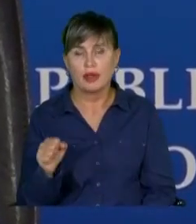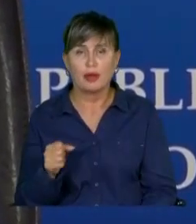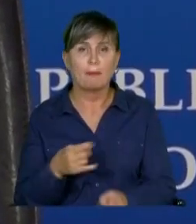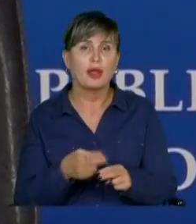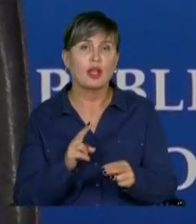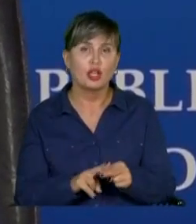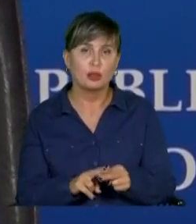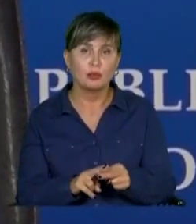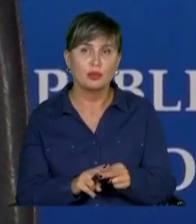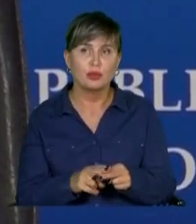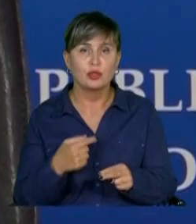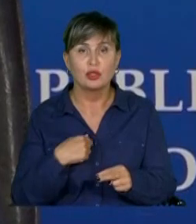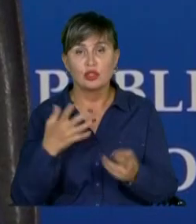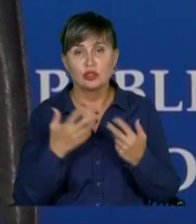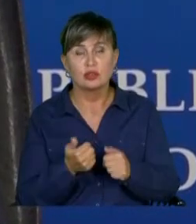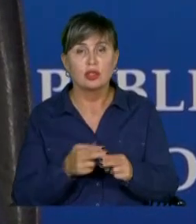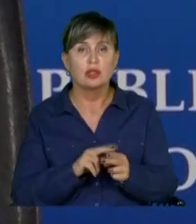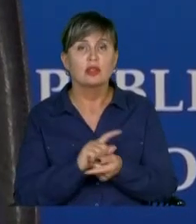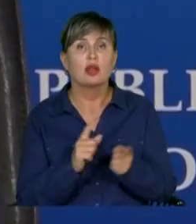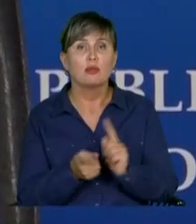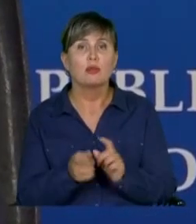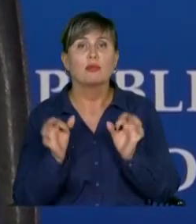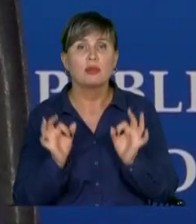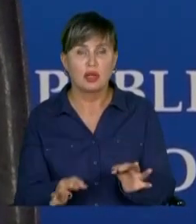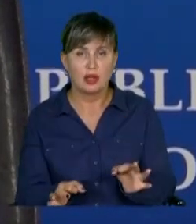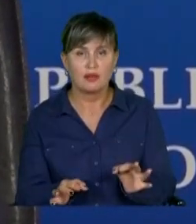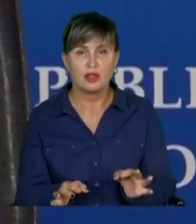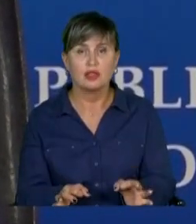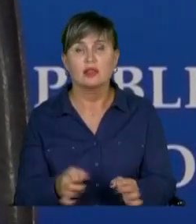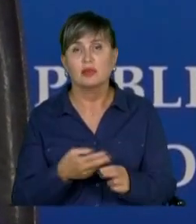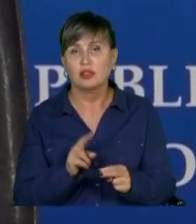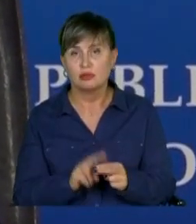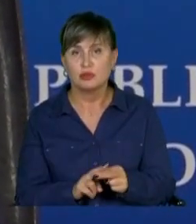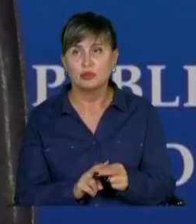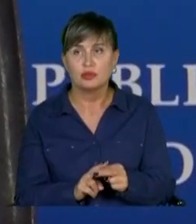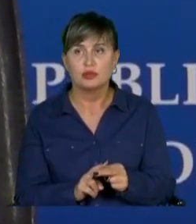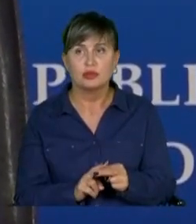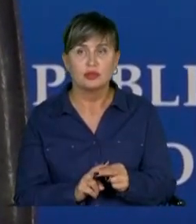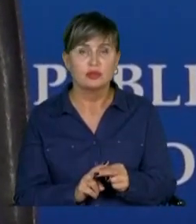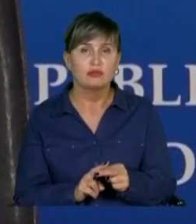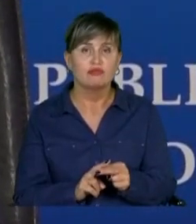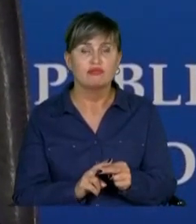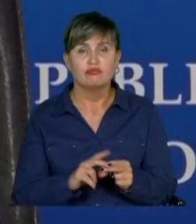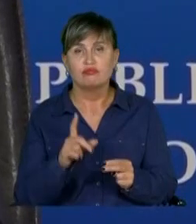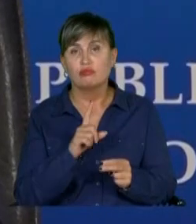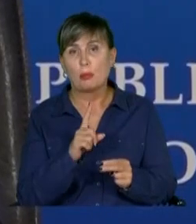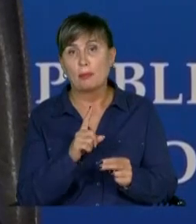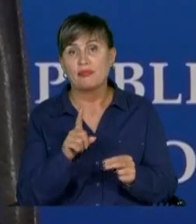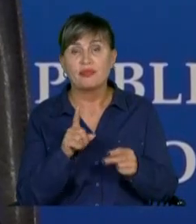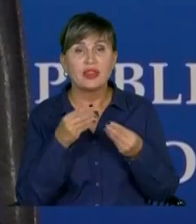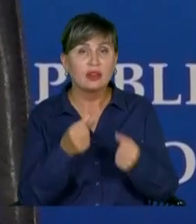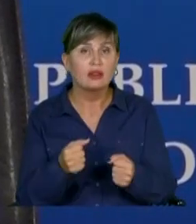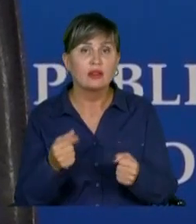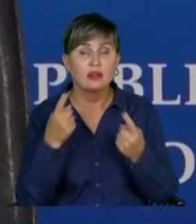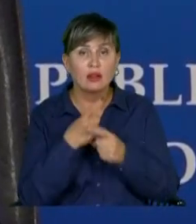Поэтому я считаю, это наоборот правильно, потому что не опольщаться теми данными, которые